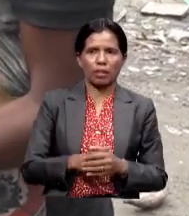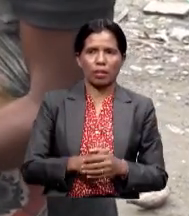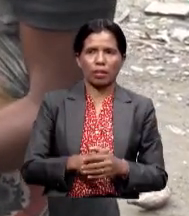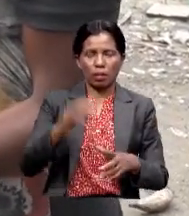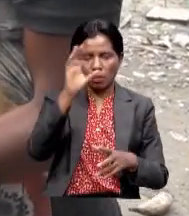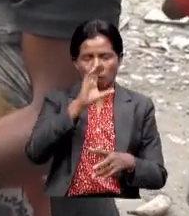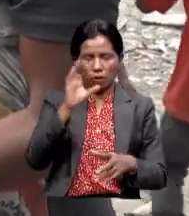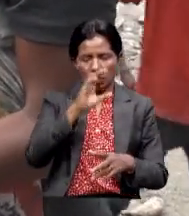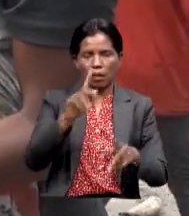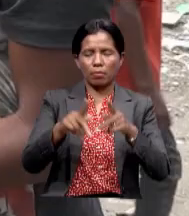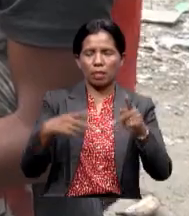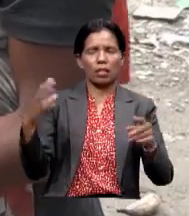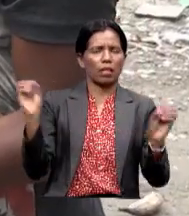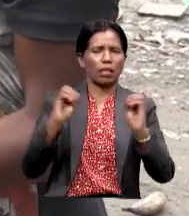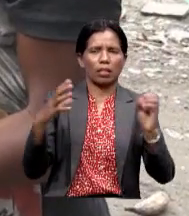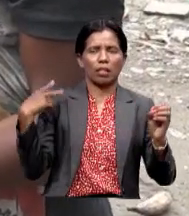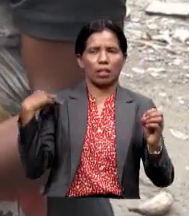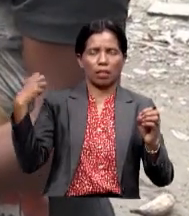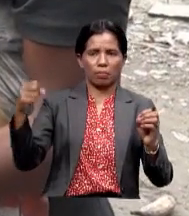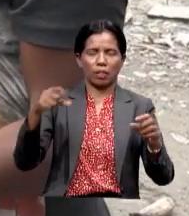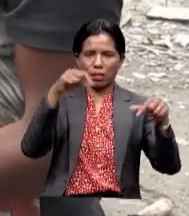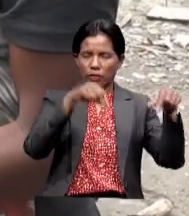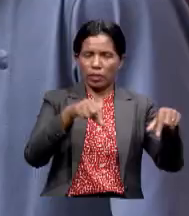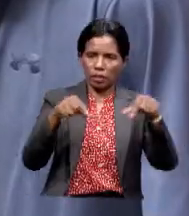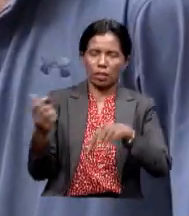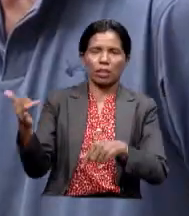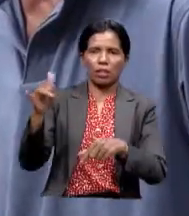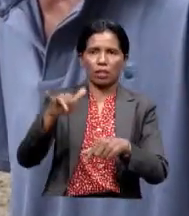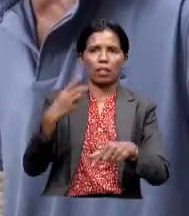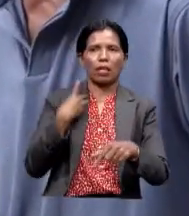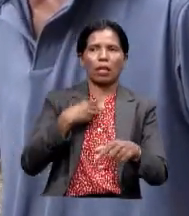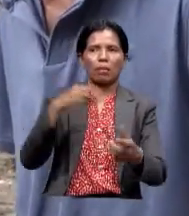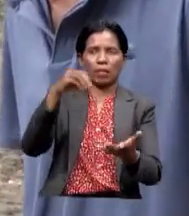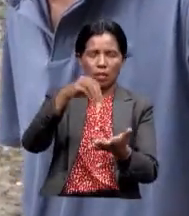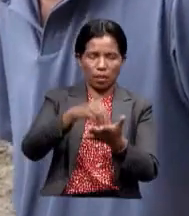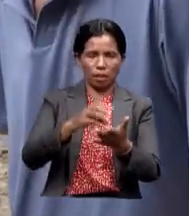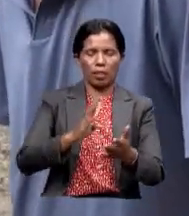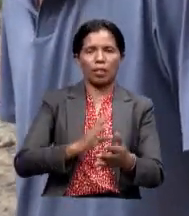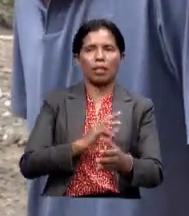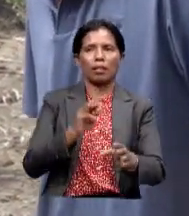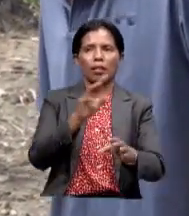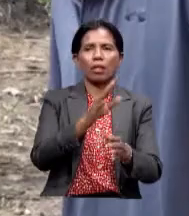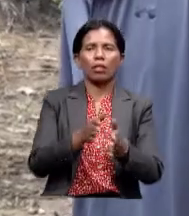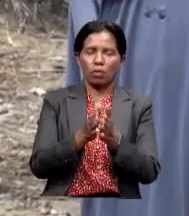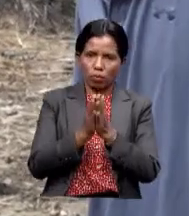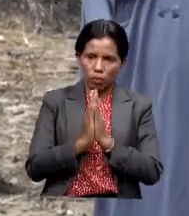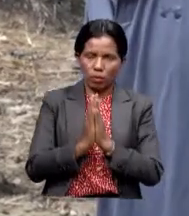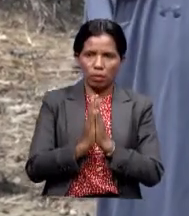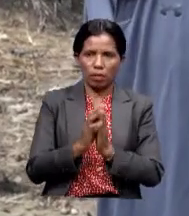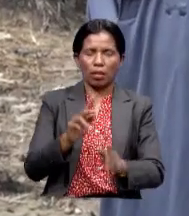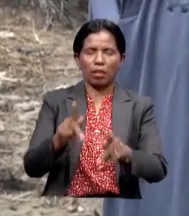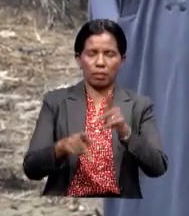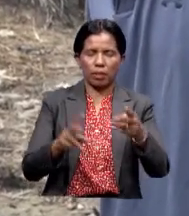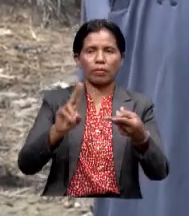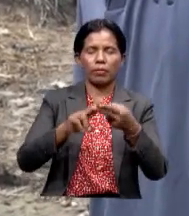sir nebe lai hakibit e difesenti sira. Sir nebe ami tama ya bairone husuba ema sira